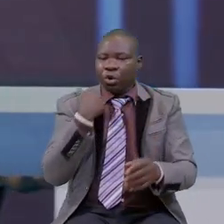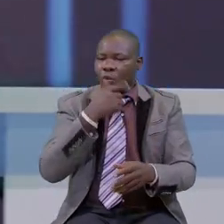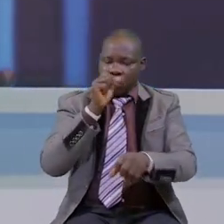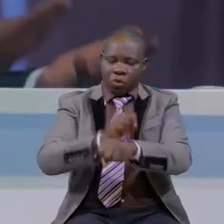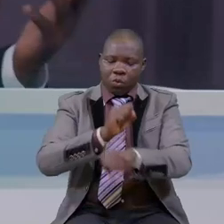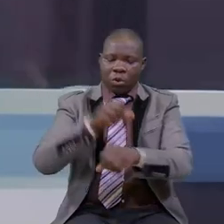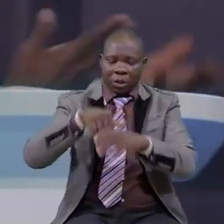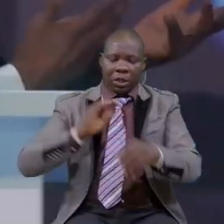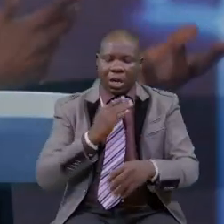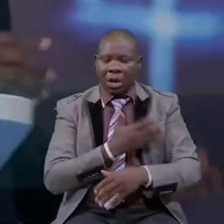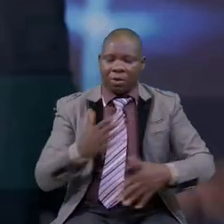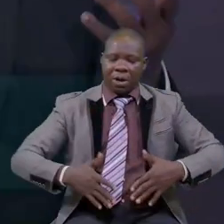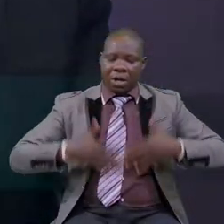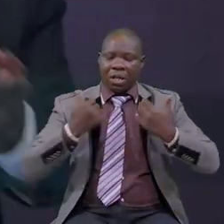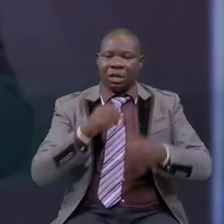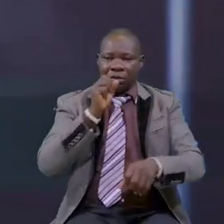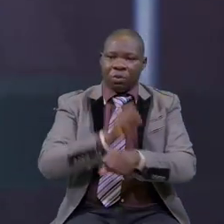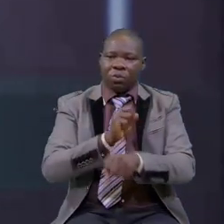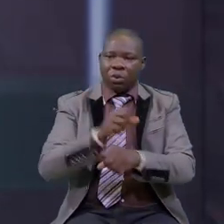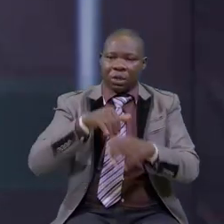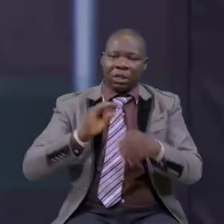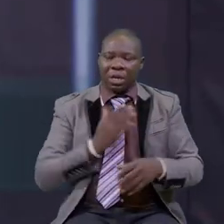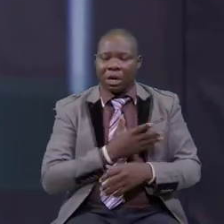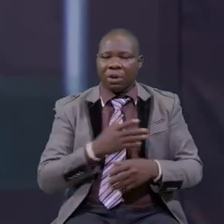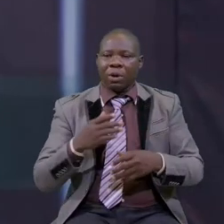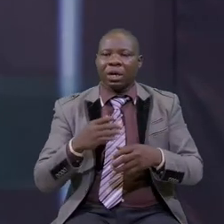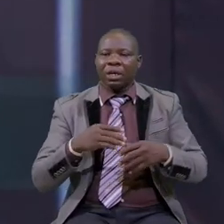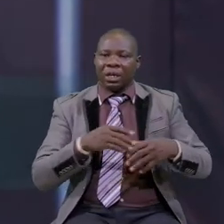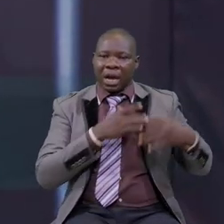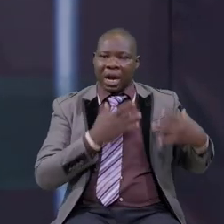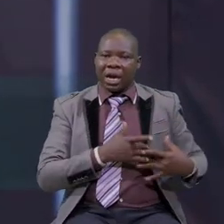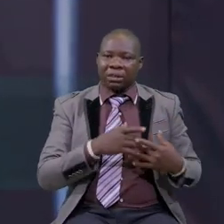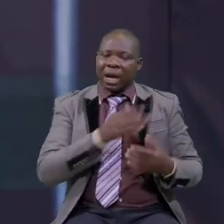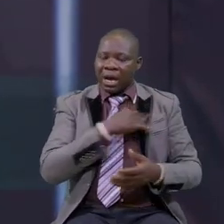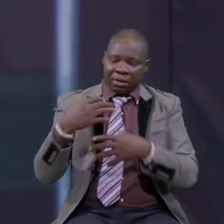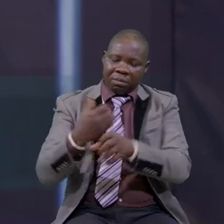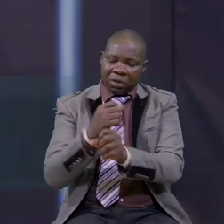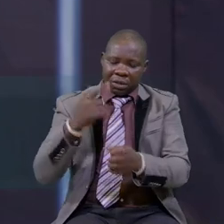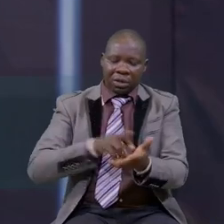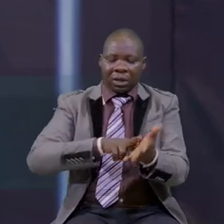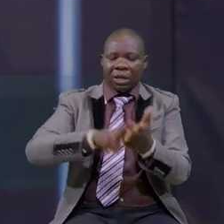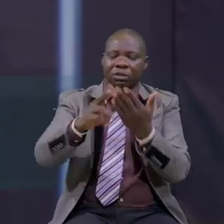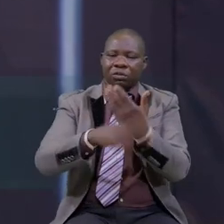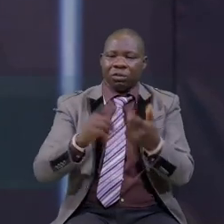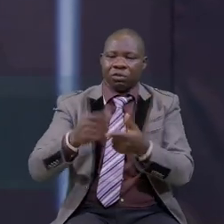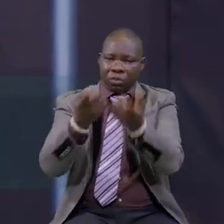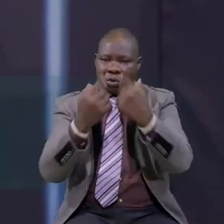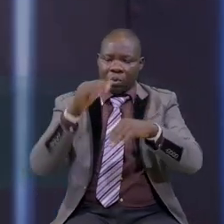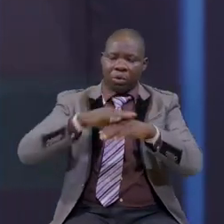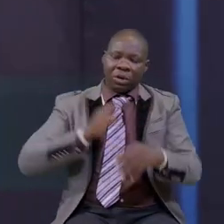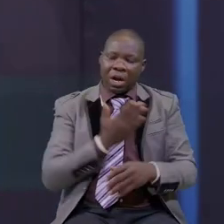nos cœurs, qui opère dans nos vies et apporte la justice. Et apporte la justice dans nos vies. Verset